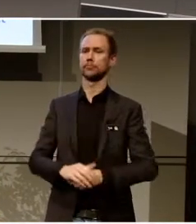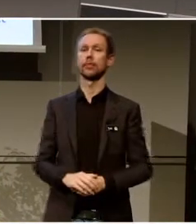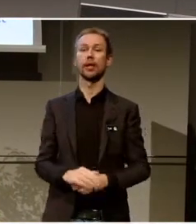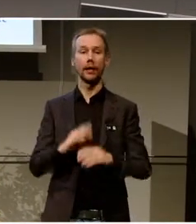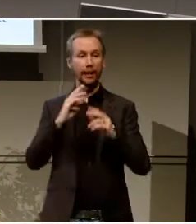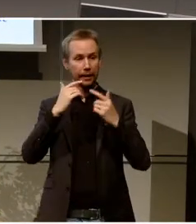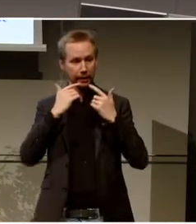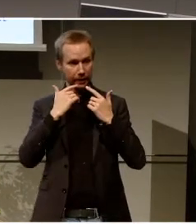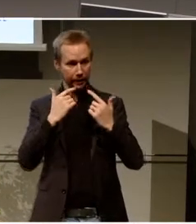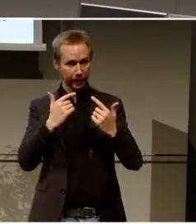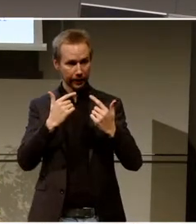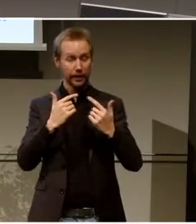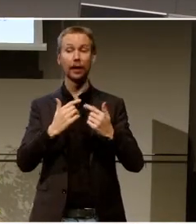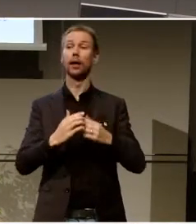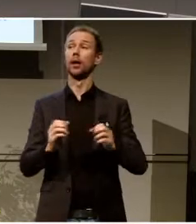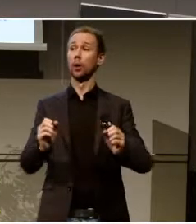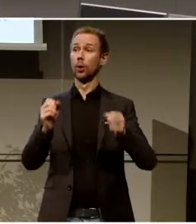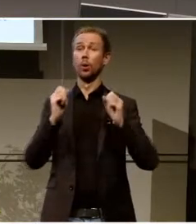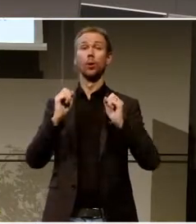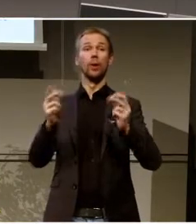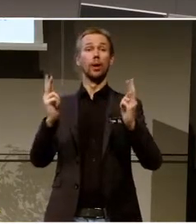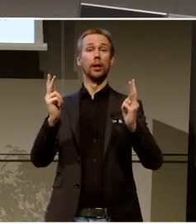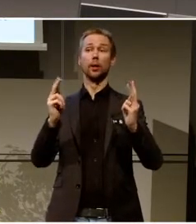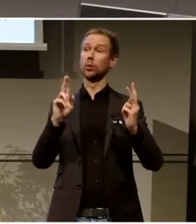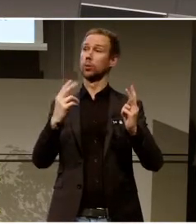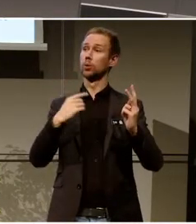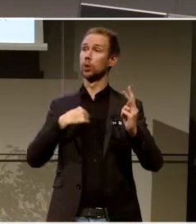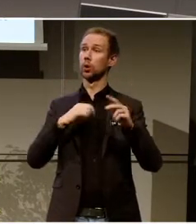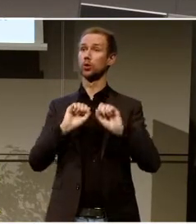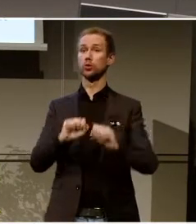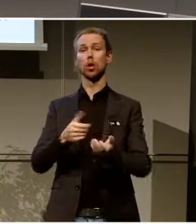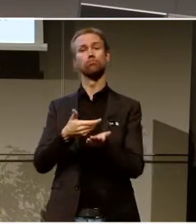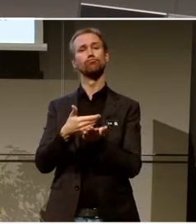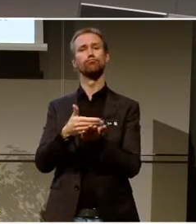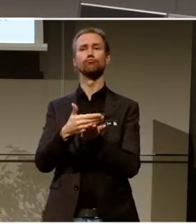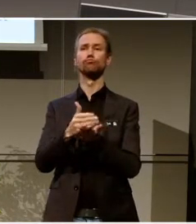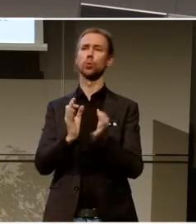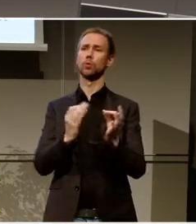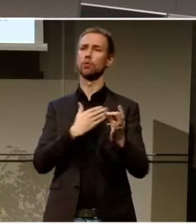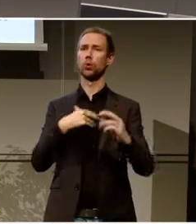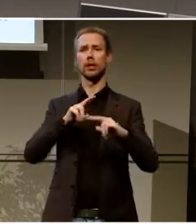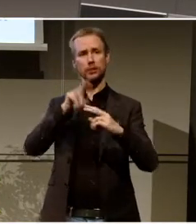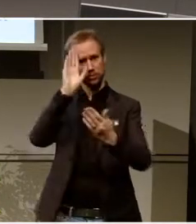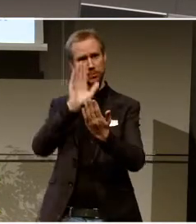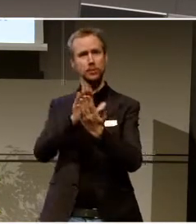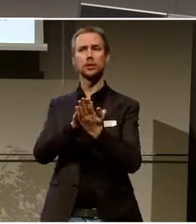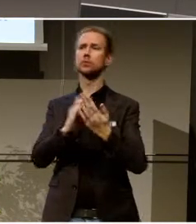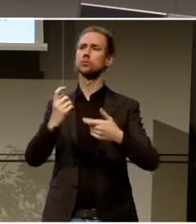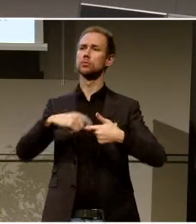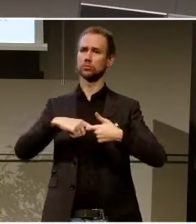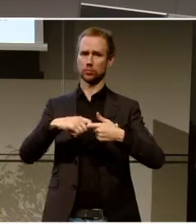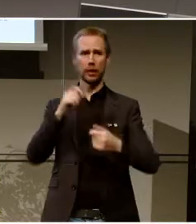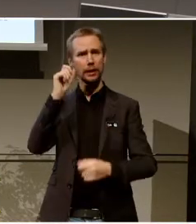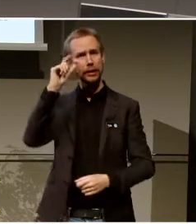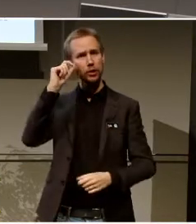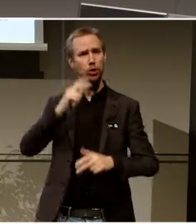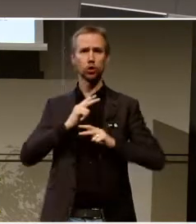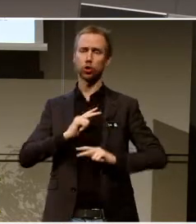Tack. Okej, då ska jag berätta om vår lägesbild för digital trygghet.